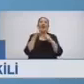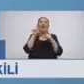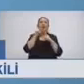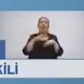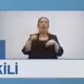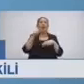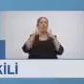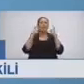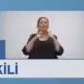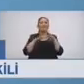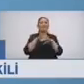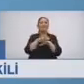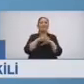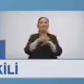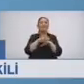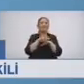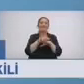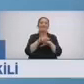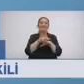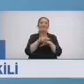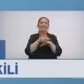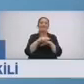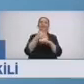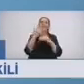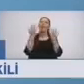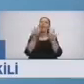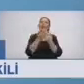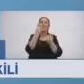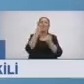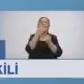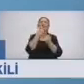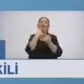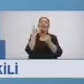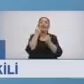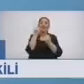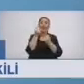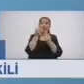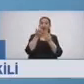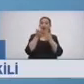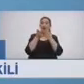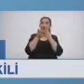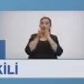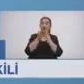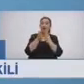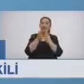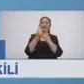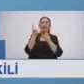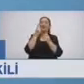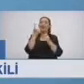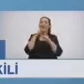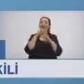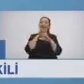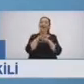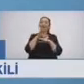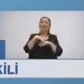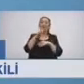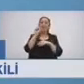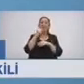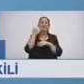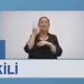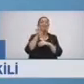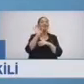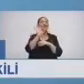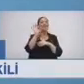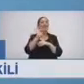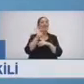arıtma tesisine taşınıyor. Oysa ki 4 yıllık bir yatırımla kendini amorti edecek bir arıtma merkezini biz